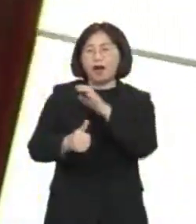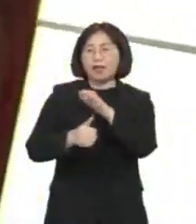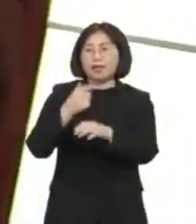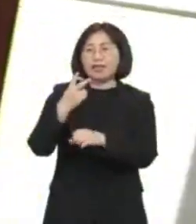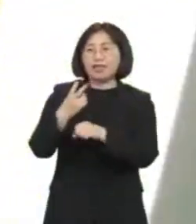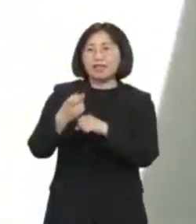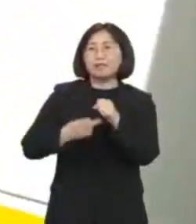있습니다